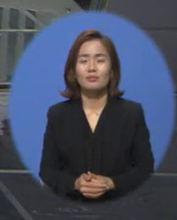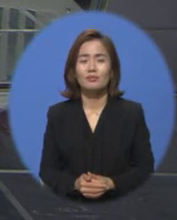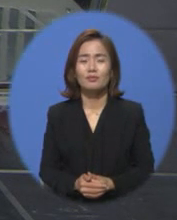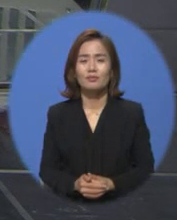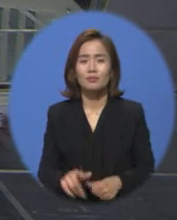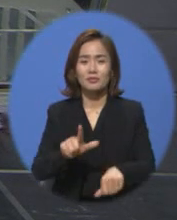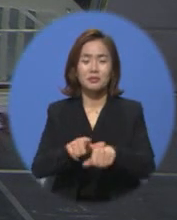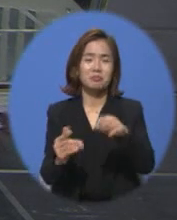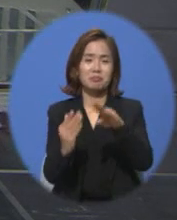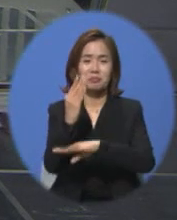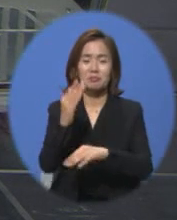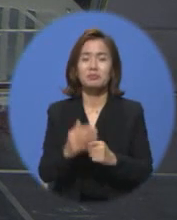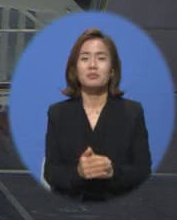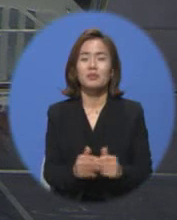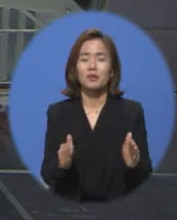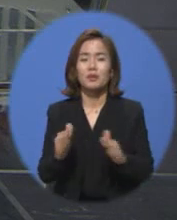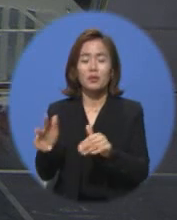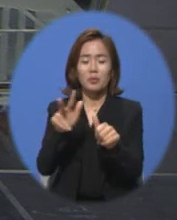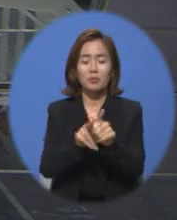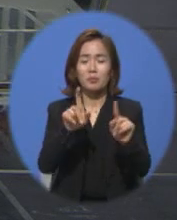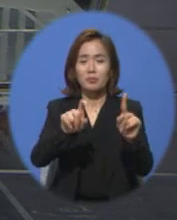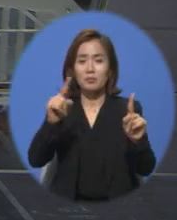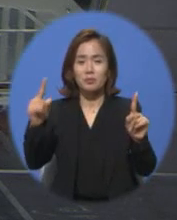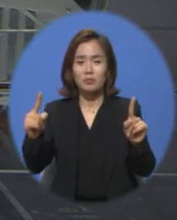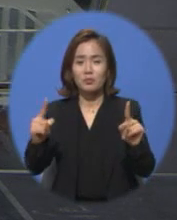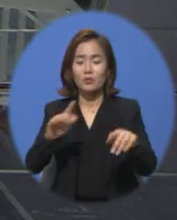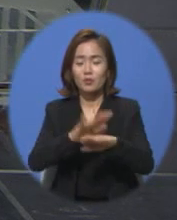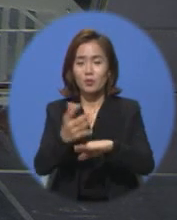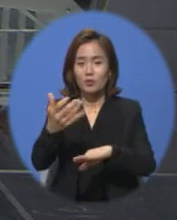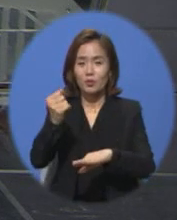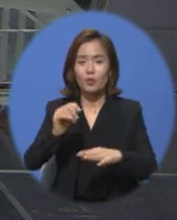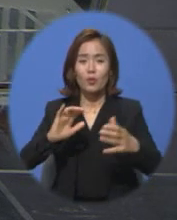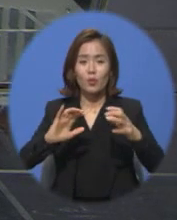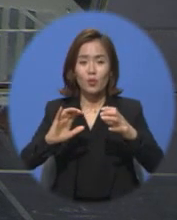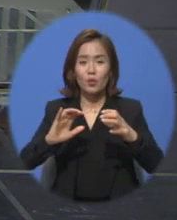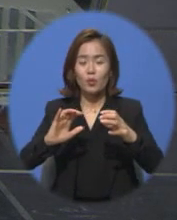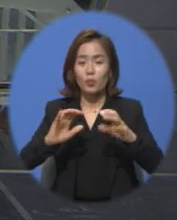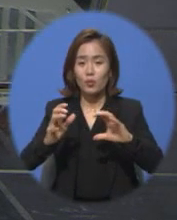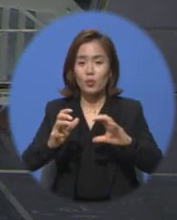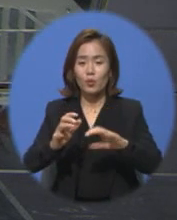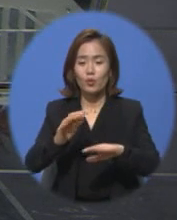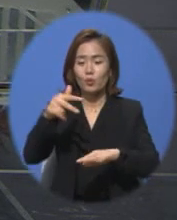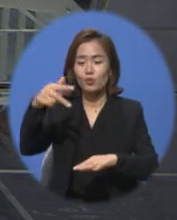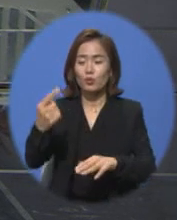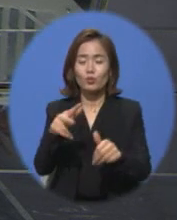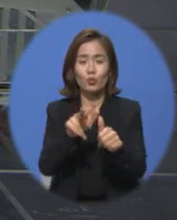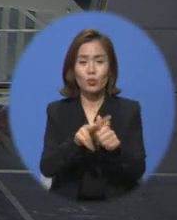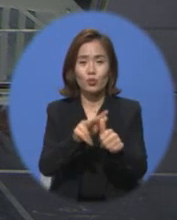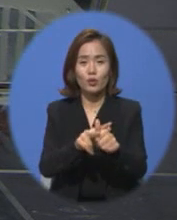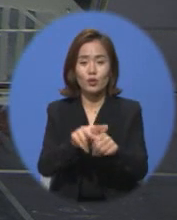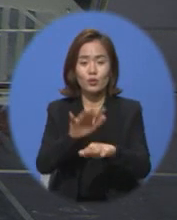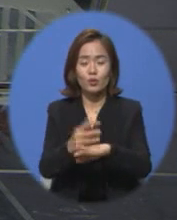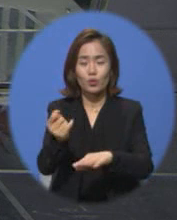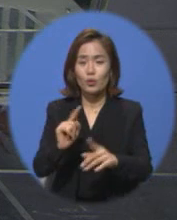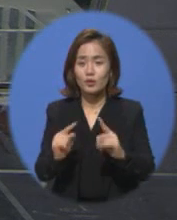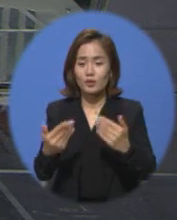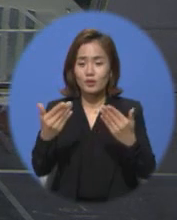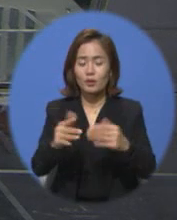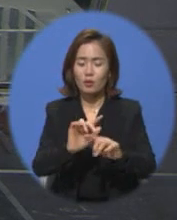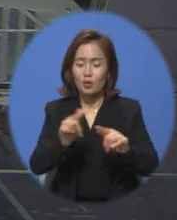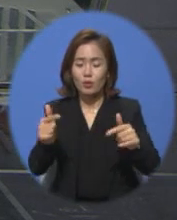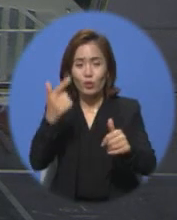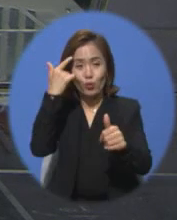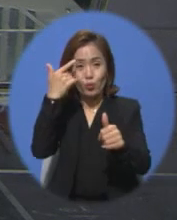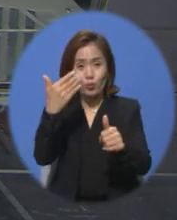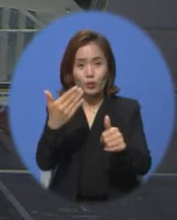당신의시간은끝났습니다.예.이제 일대일후보토론으로넘어가겠습니다.이번에는 조섭후보에게발언권을드리겠습니다 .가능하다면 여러